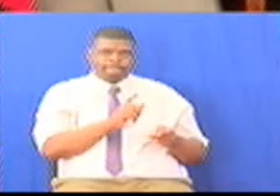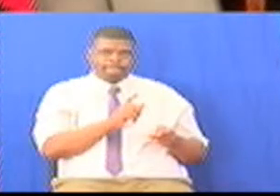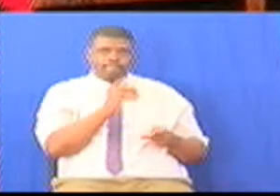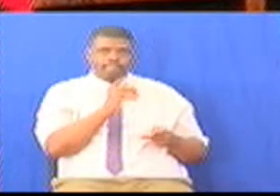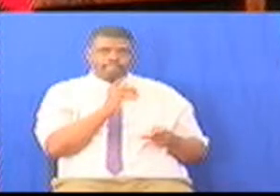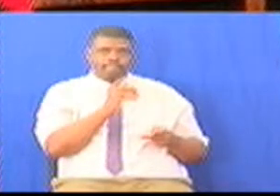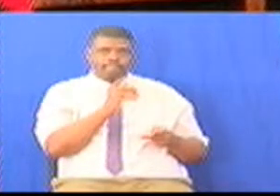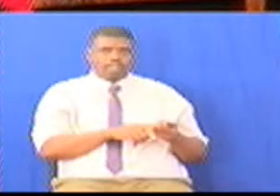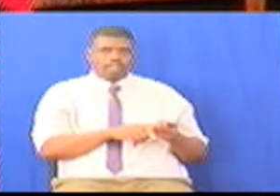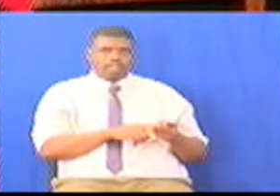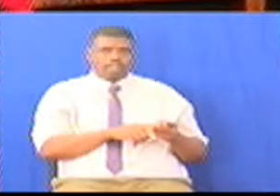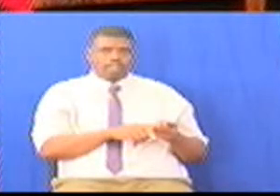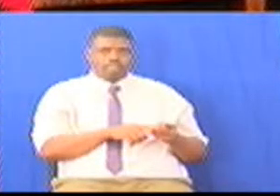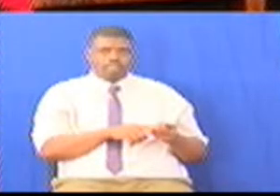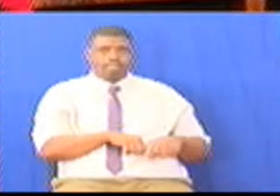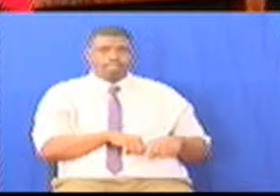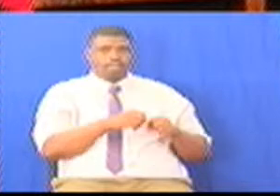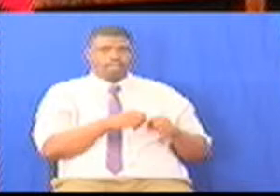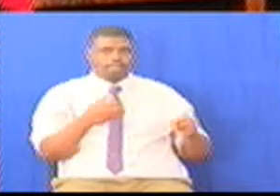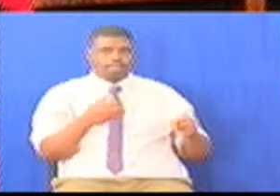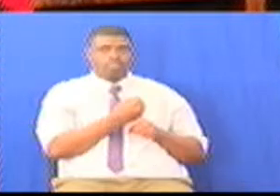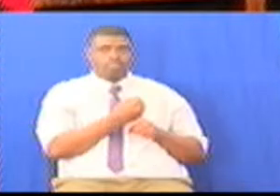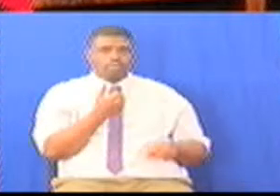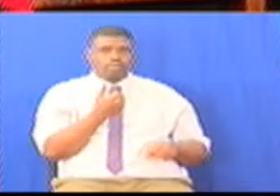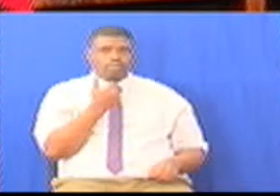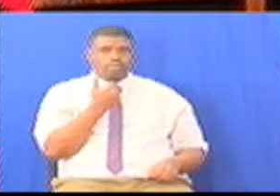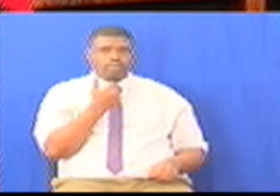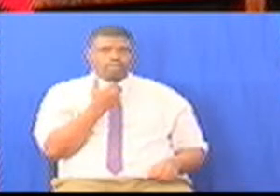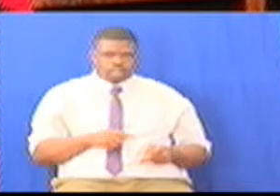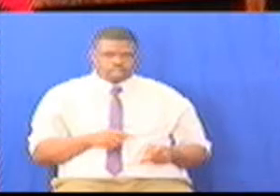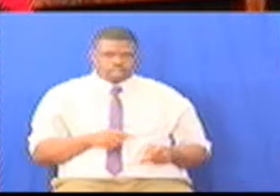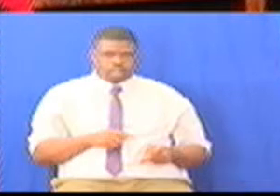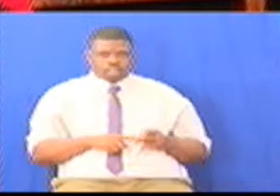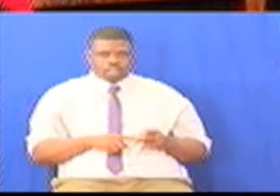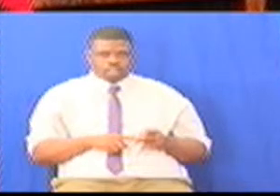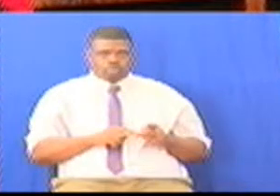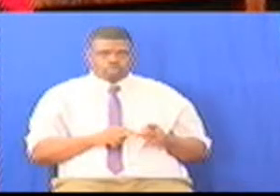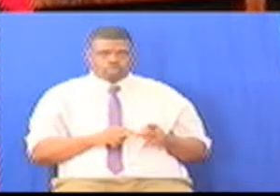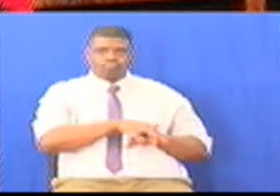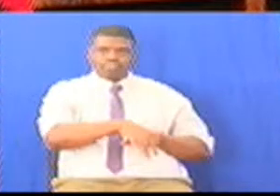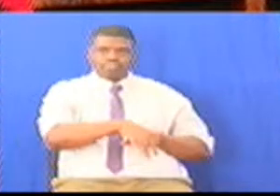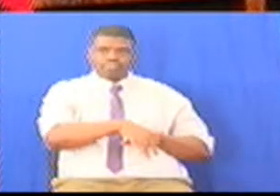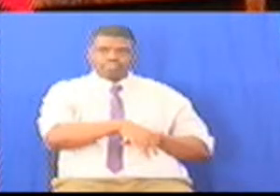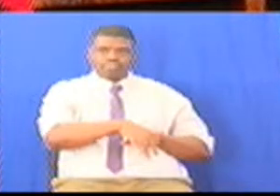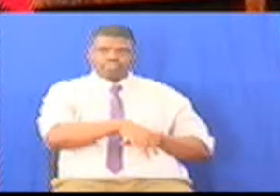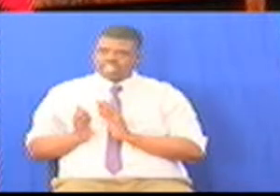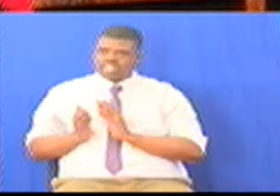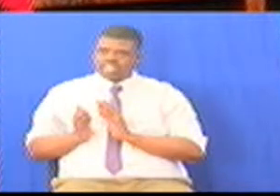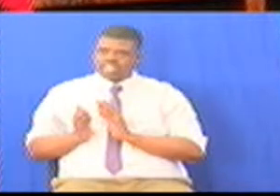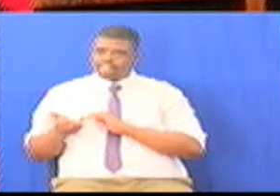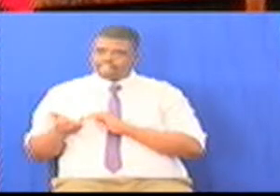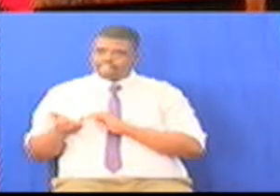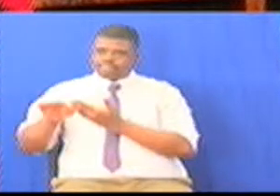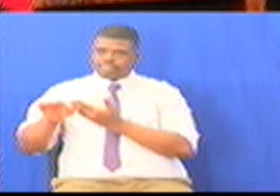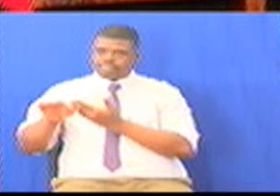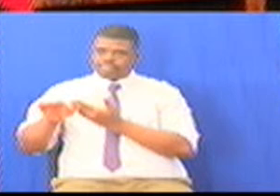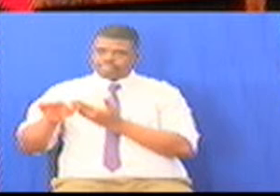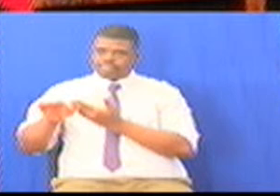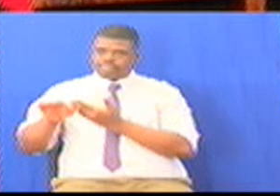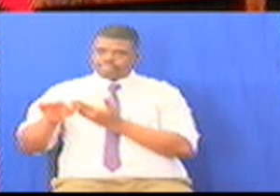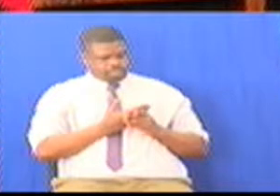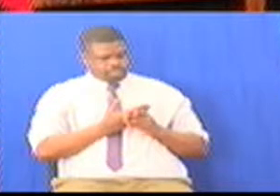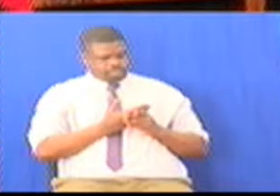Hazina, Mamlaka ya Mapato Tanzania, Mamlaka ya Ufirisi na Vizazi na Vifo, Benki Kuu ya Tanzania,